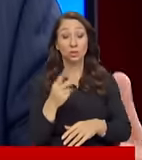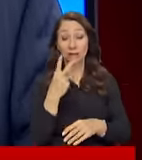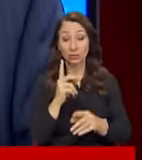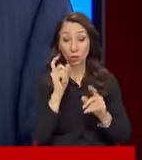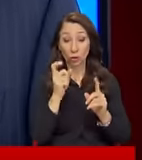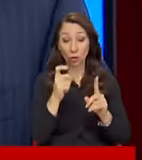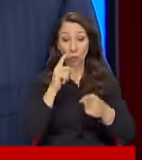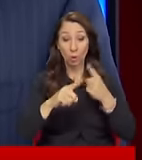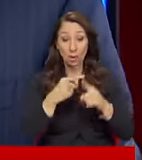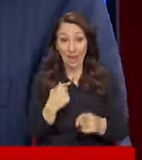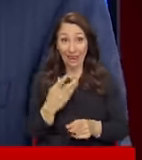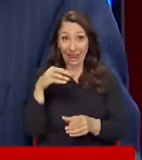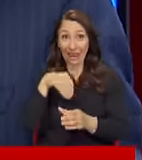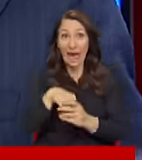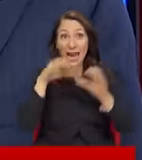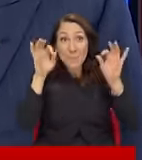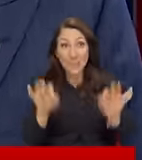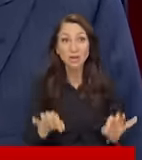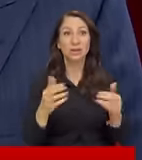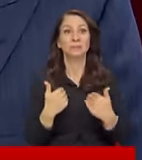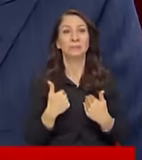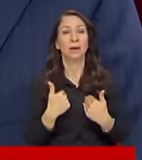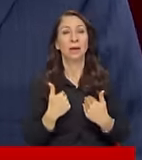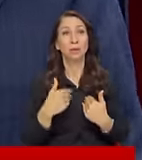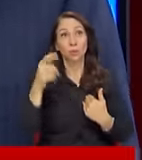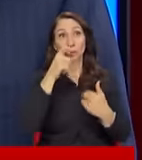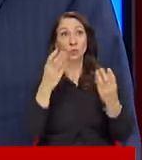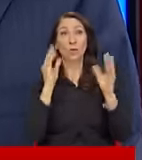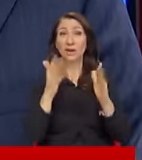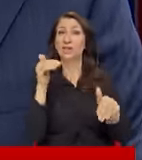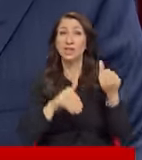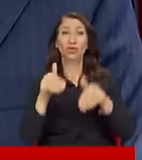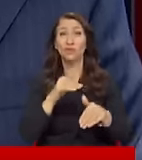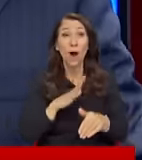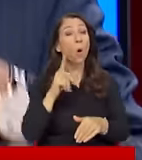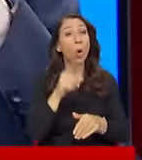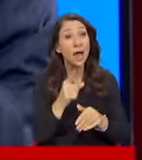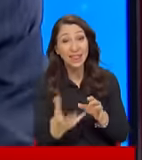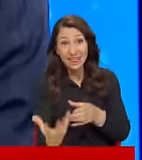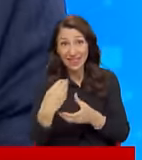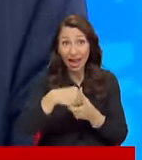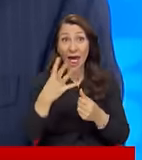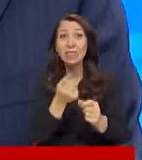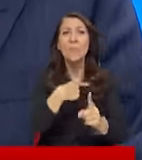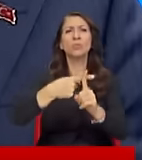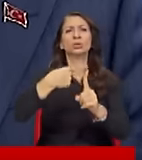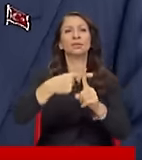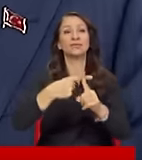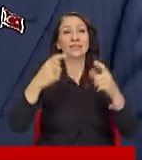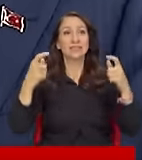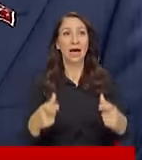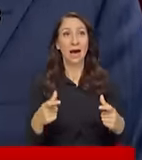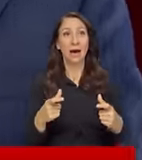2009'da siyasete dahil olduğum an itibariyle. Ülkemiz çok seçim yaşıyor. Onları da sayarsak en pozitif